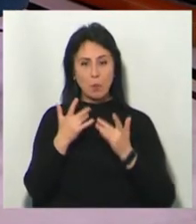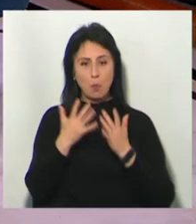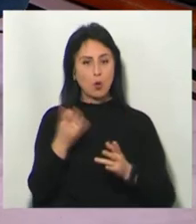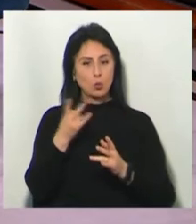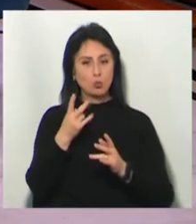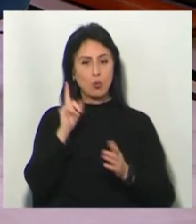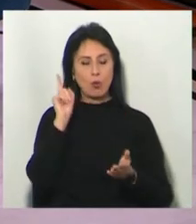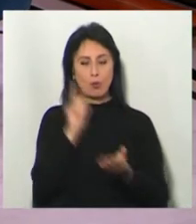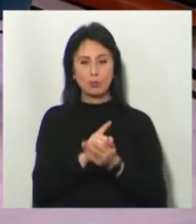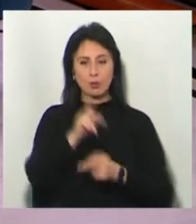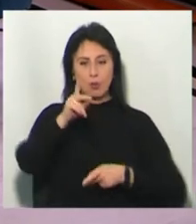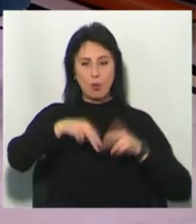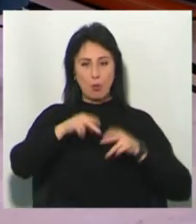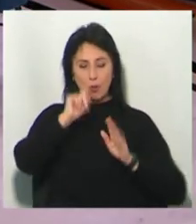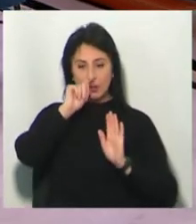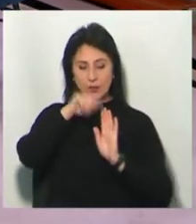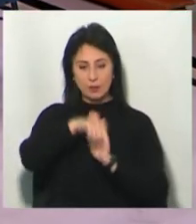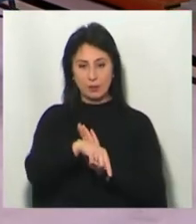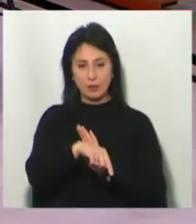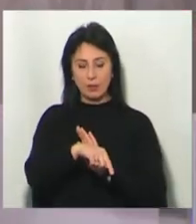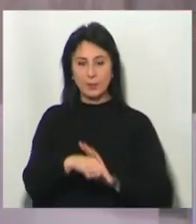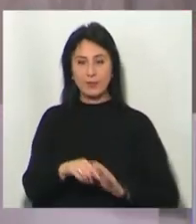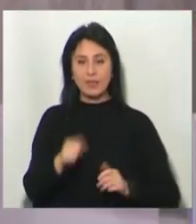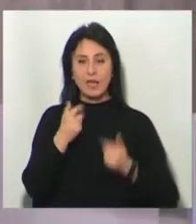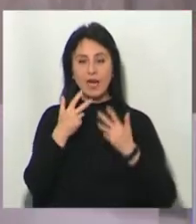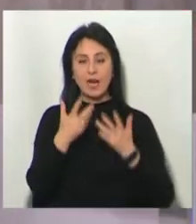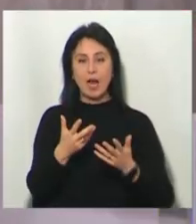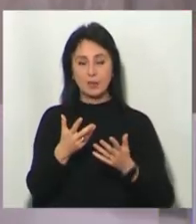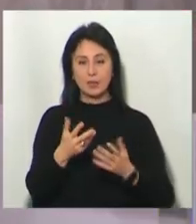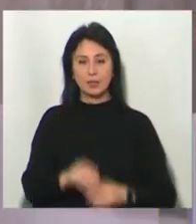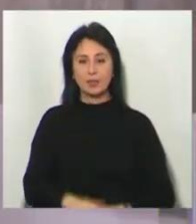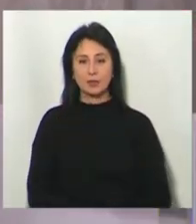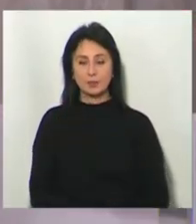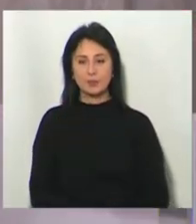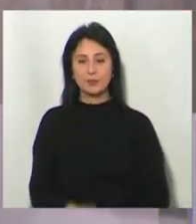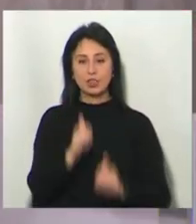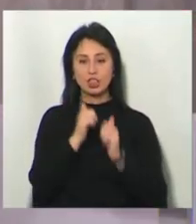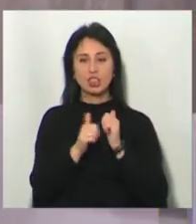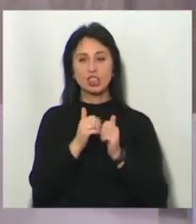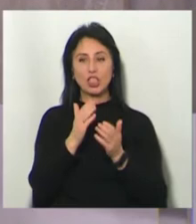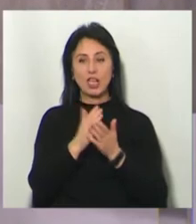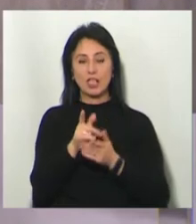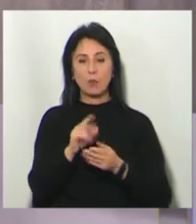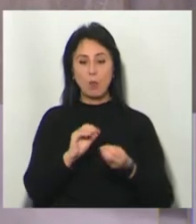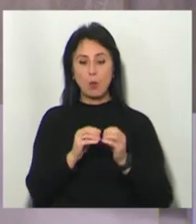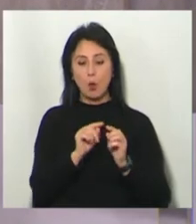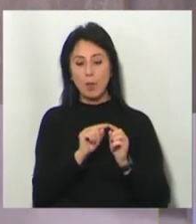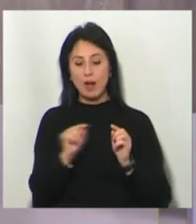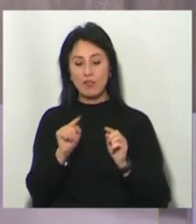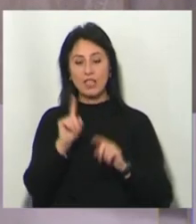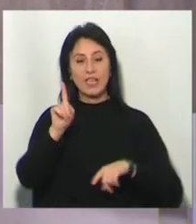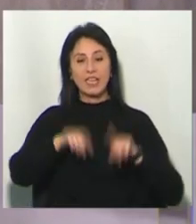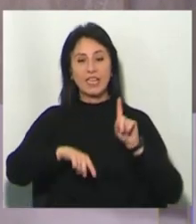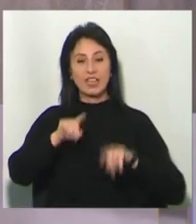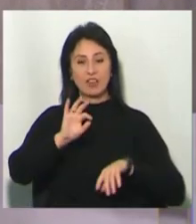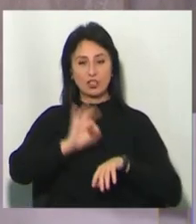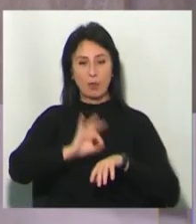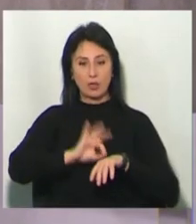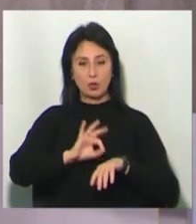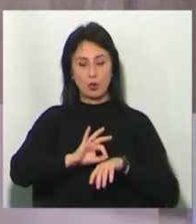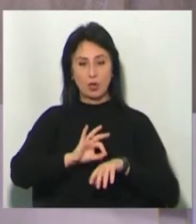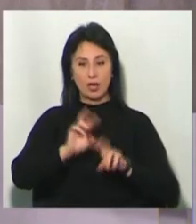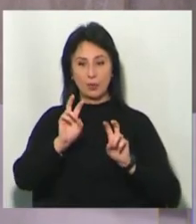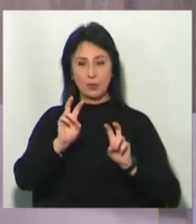მოითხოვს ნეიროქირურგიულ ჩარევას და რამდენად ხშირად არის ამ პრობლემათა შორის იშვიათი